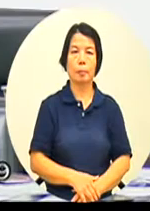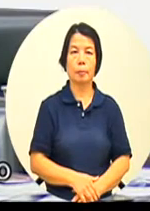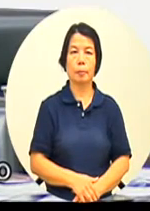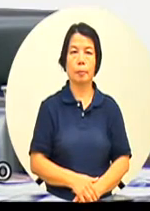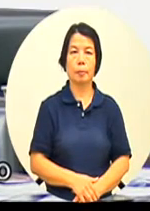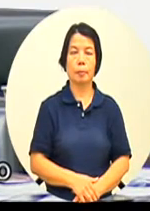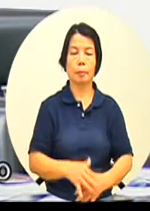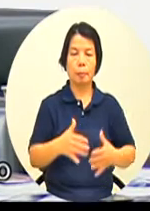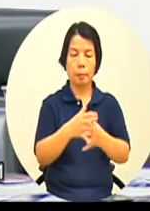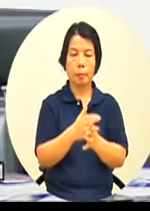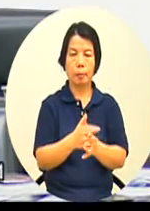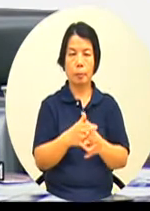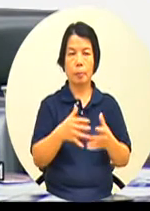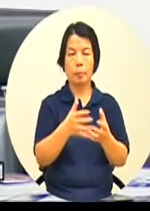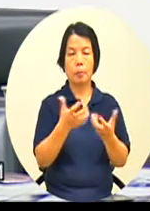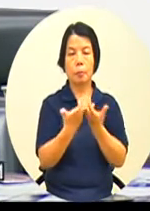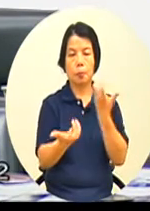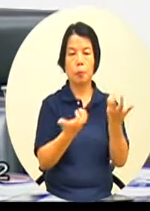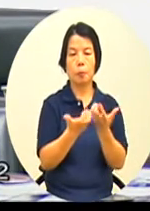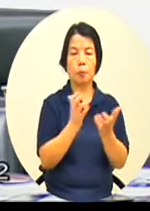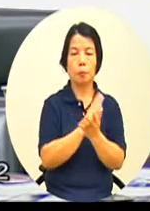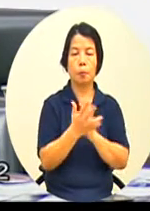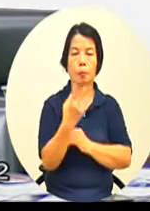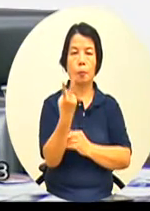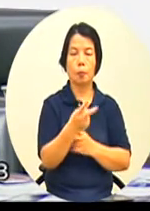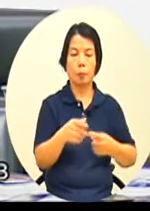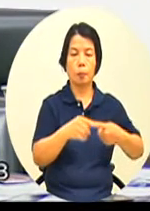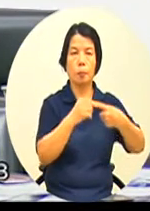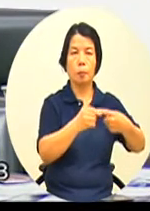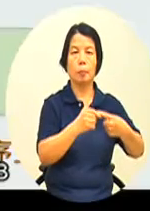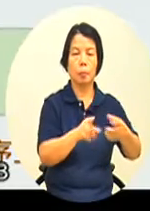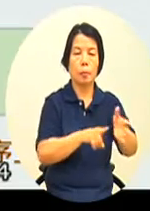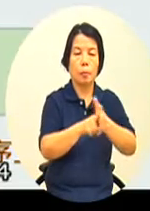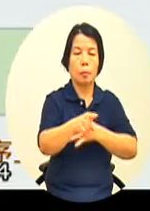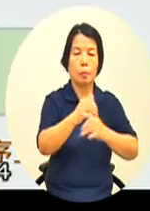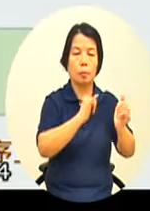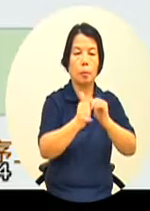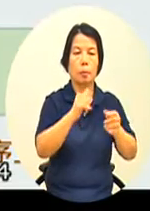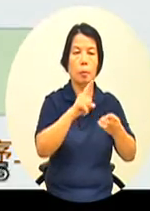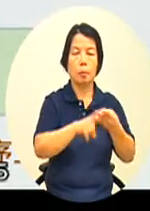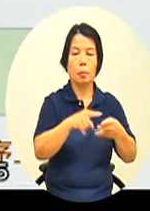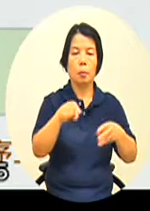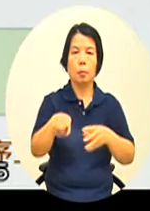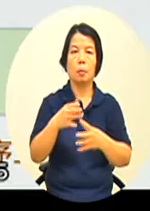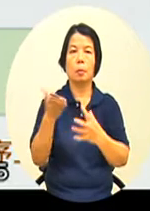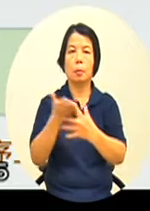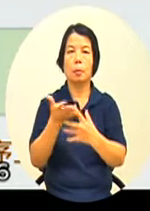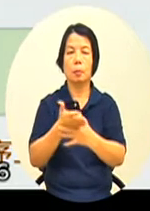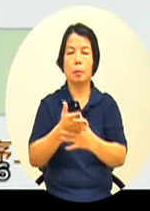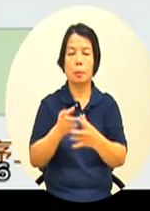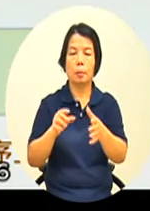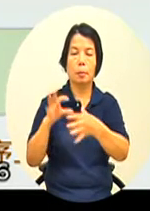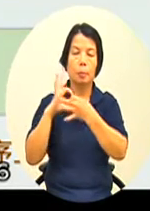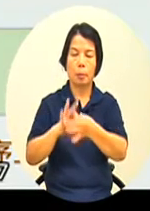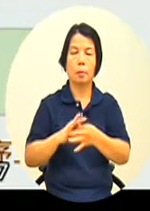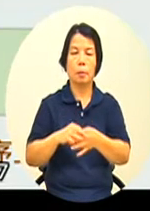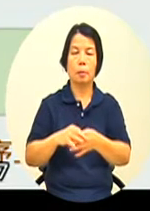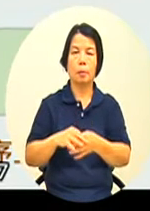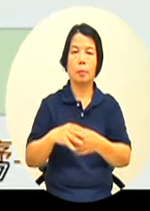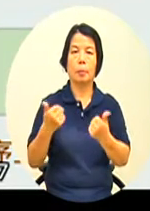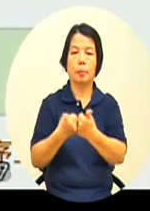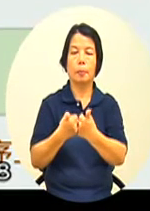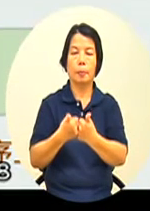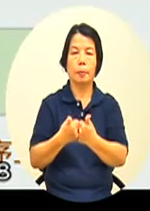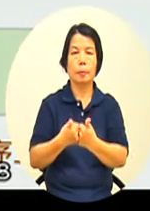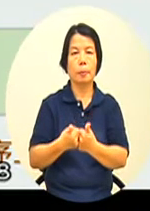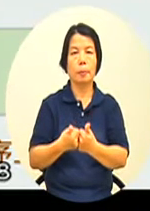大概主要是两种民主方式，一个是叫做直接民主，一个是间接民主。我们议会呢就是间接民主，